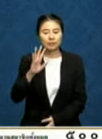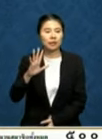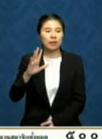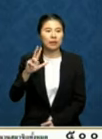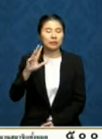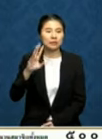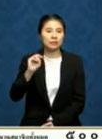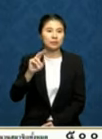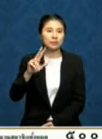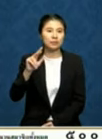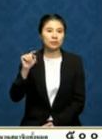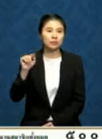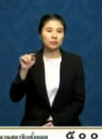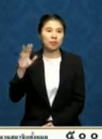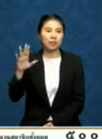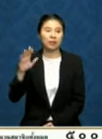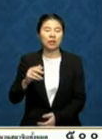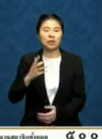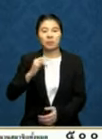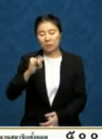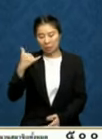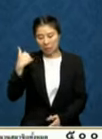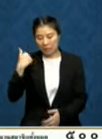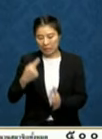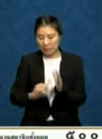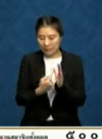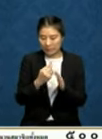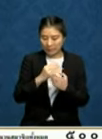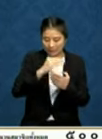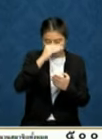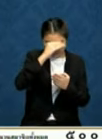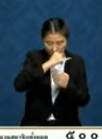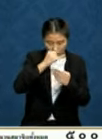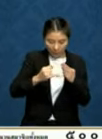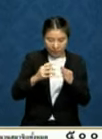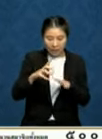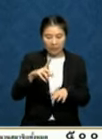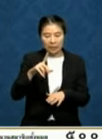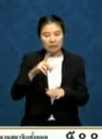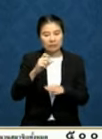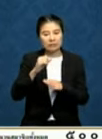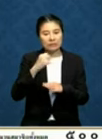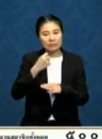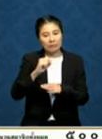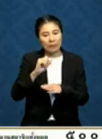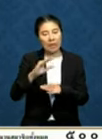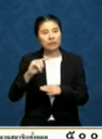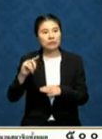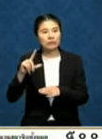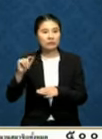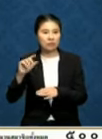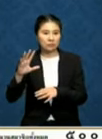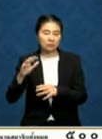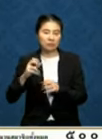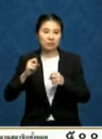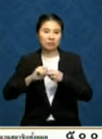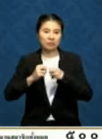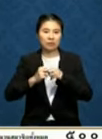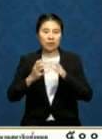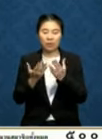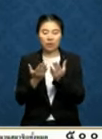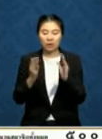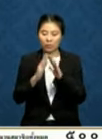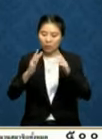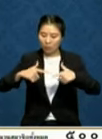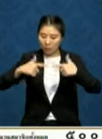43.5% เพราะเป็นวัยที่หลายคนนะคะกำลังจะเริ่มตั้งตัว15ถึง25นะคะเริ่มมีภาระหน้าที่นะคะและช่วงวัยนี้ก็มีปัญหาสัมพันธ์ครอบครั